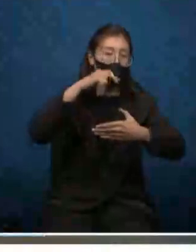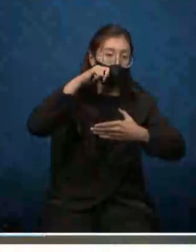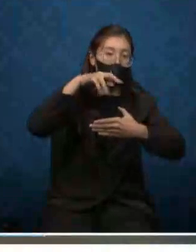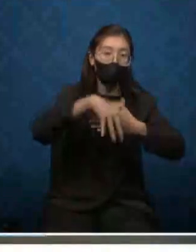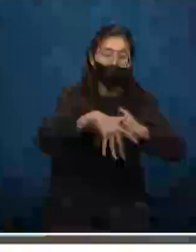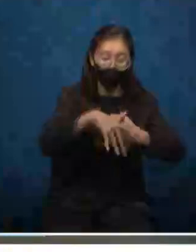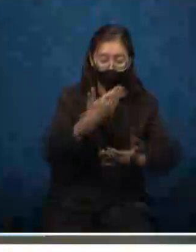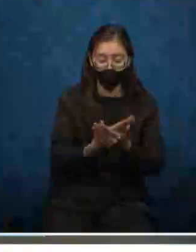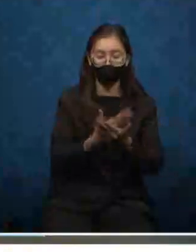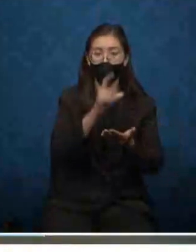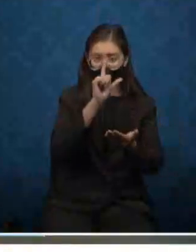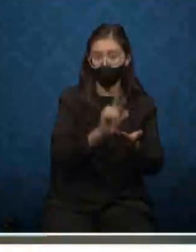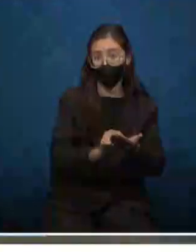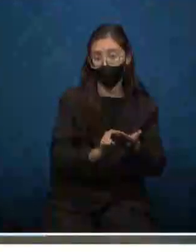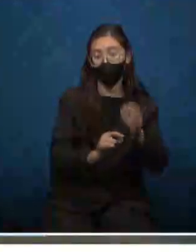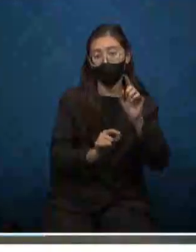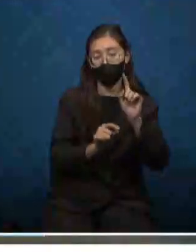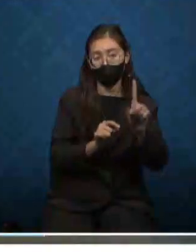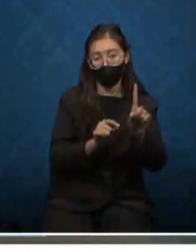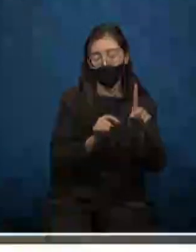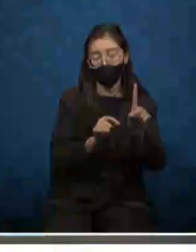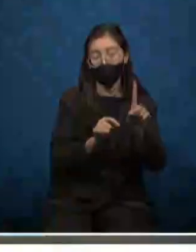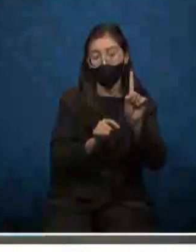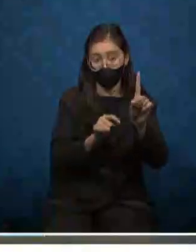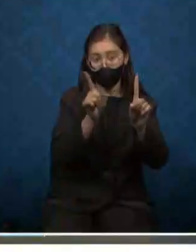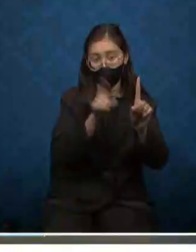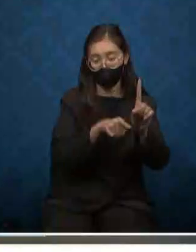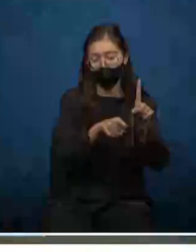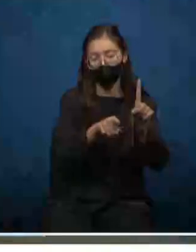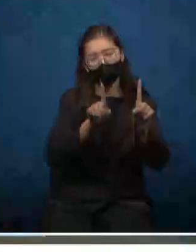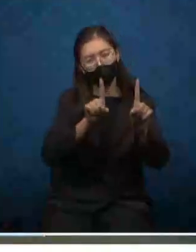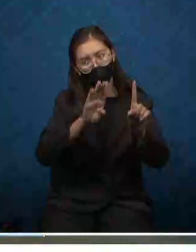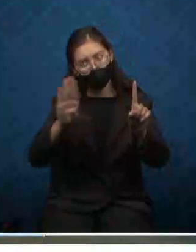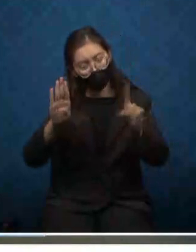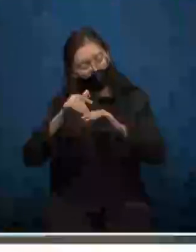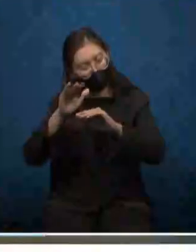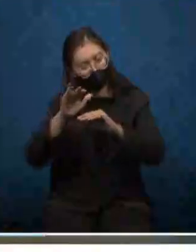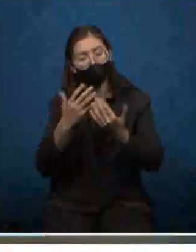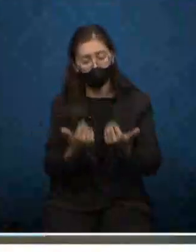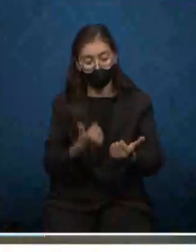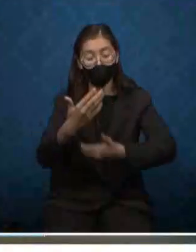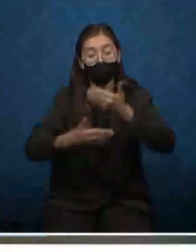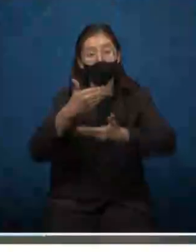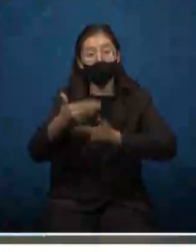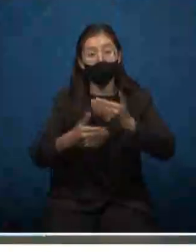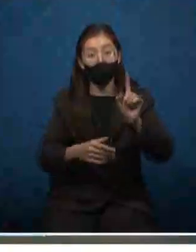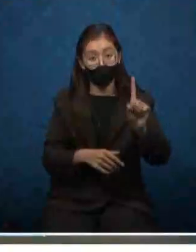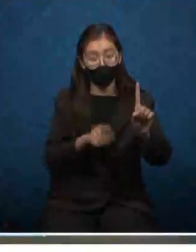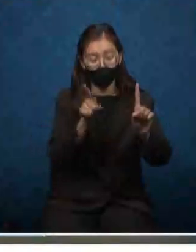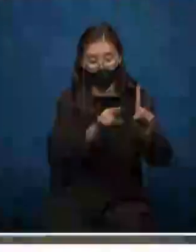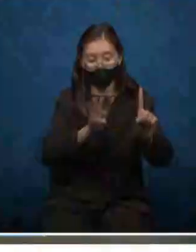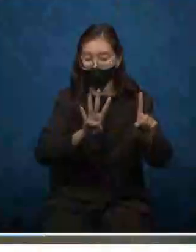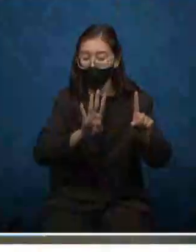ถูกมาก หน่วยละบาทกว่าแต่ตอนนี้เรามาขายถึ 4าท ถ 5 บาทดันั้เองผมวา Smart Grid เป็สงคำคที่ว่า